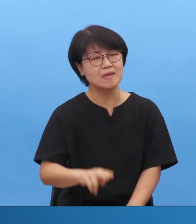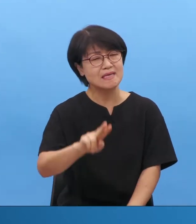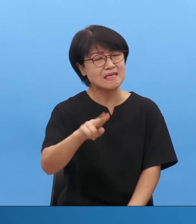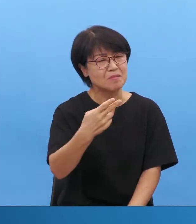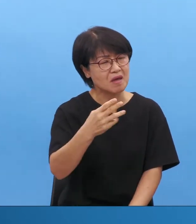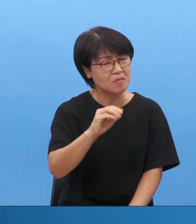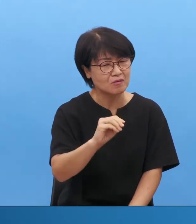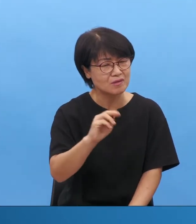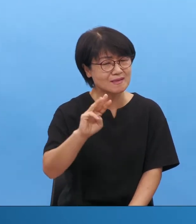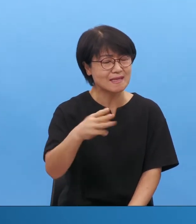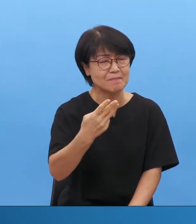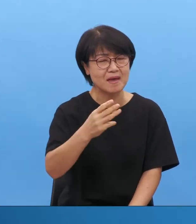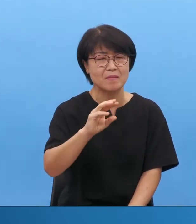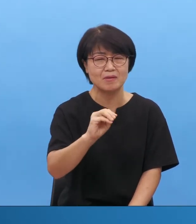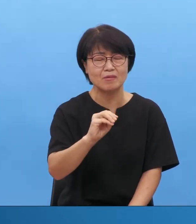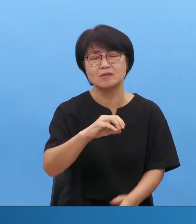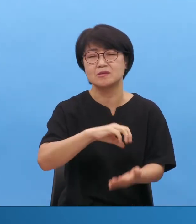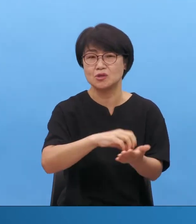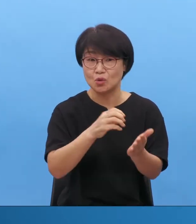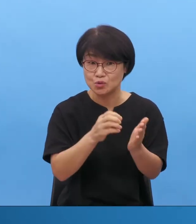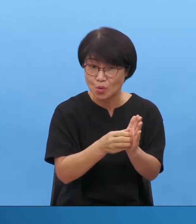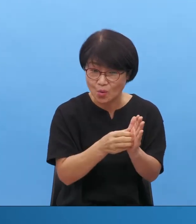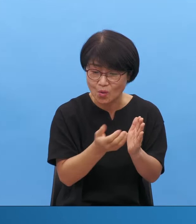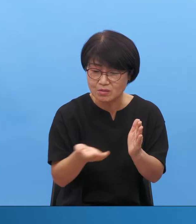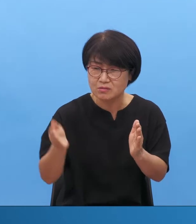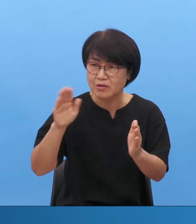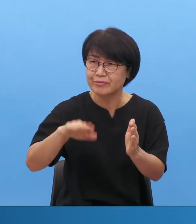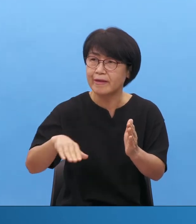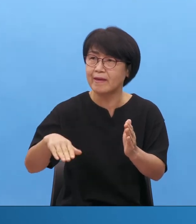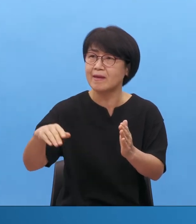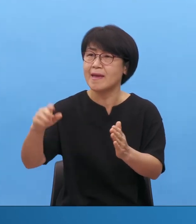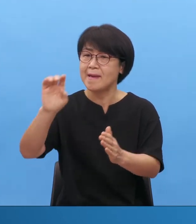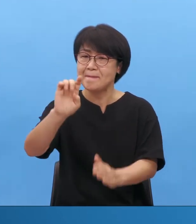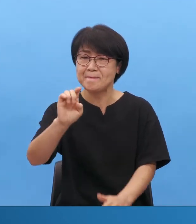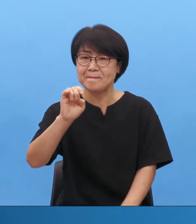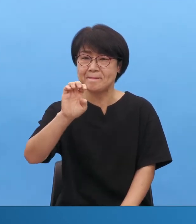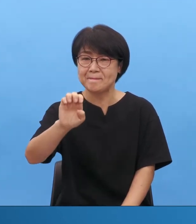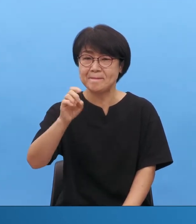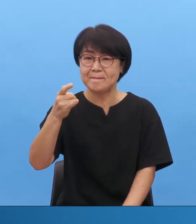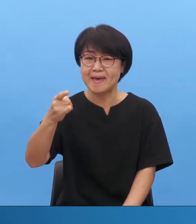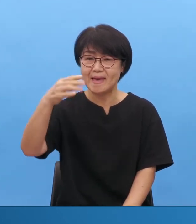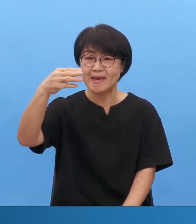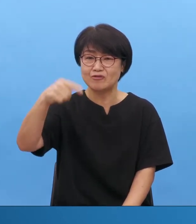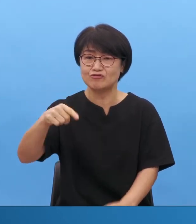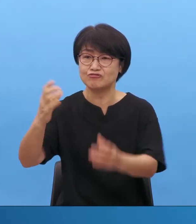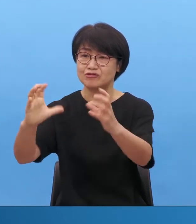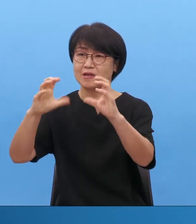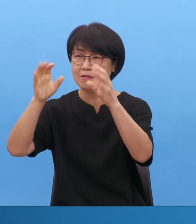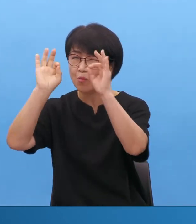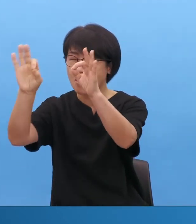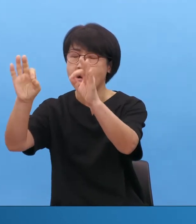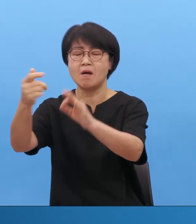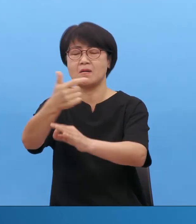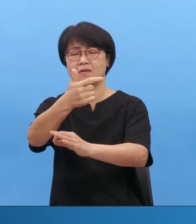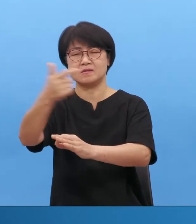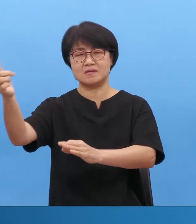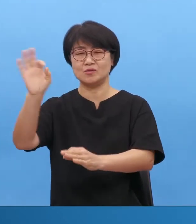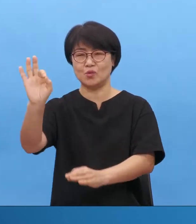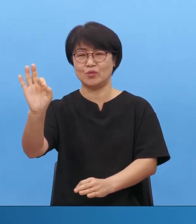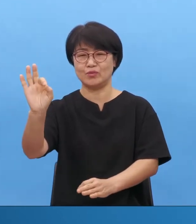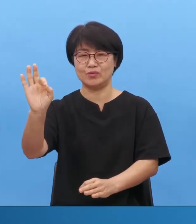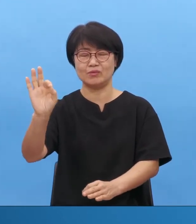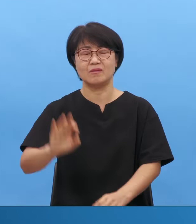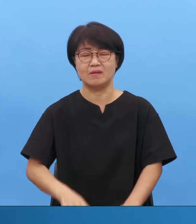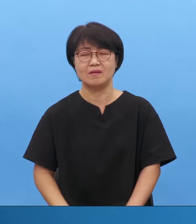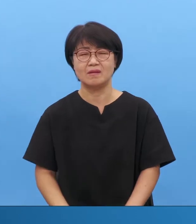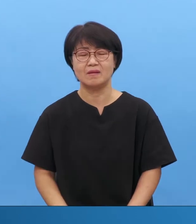뭐 이런데 이 사람들이 자기 나라 가면 그게 큰 돈인가 봐. And maybe you can make about $2,000 to $3,000 a month here. It's not a big money, but that's very big